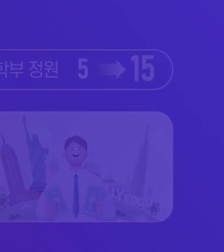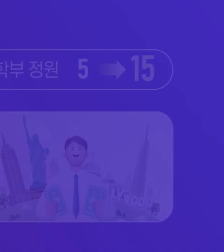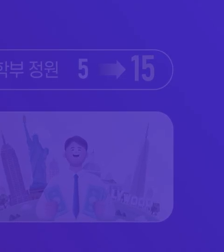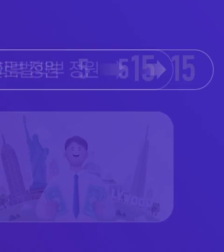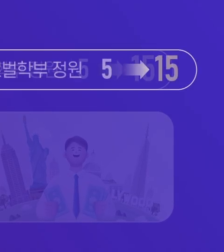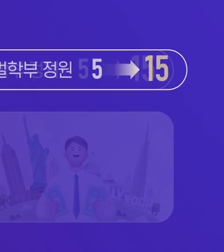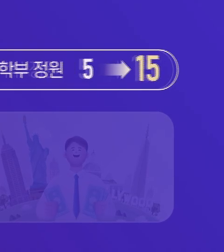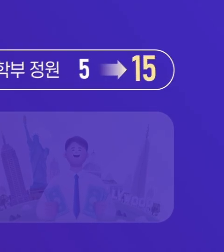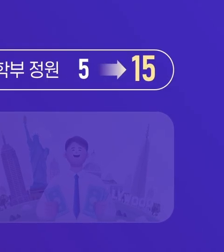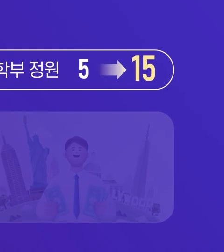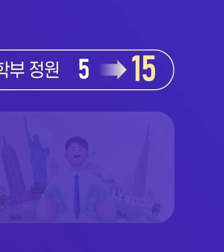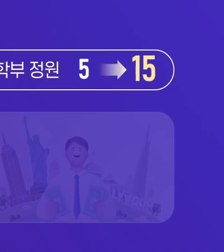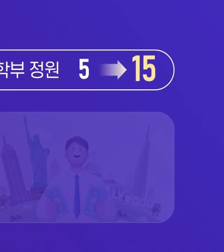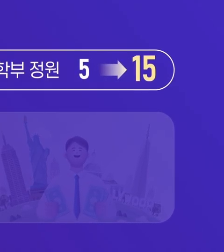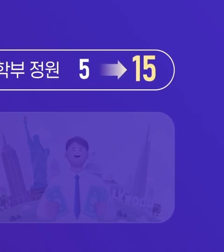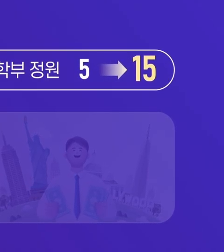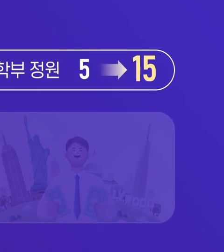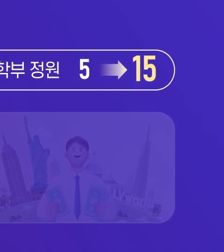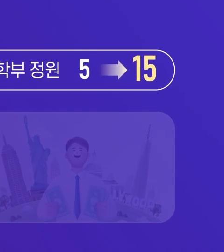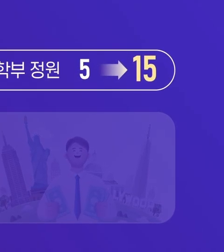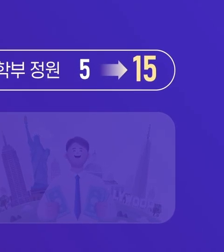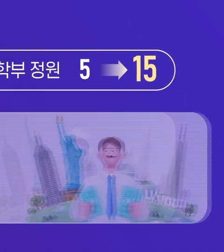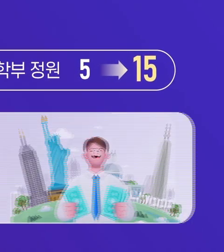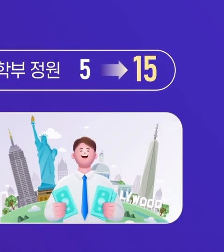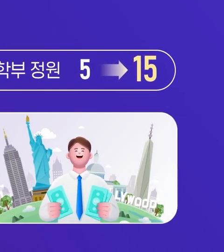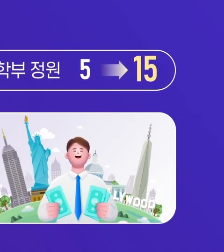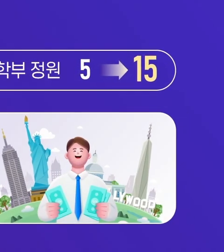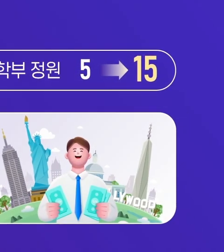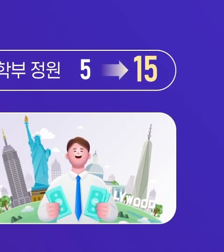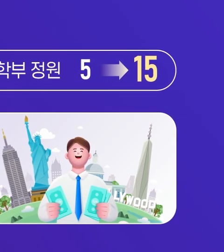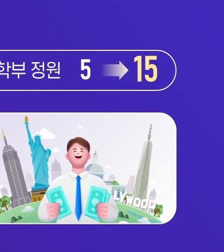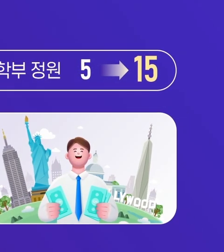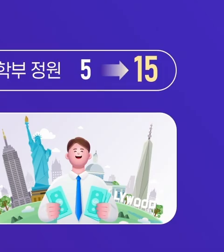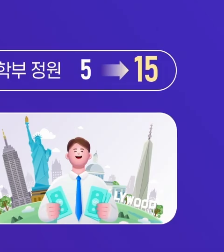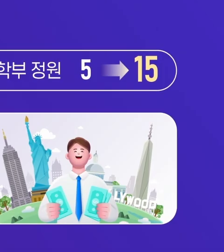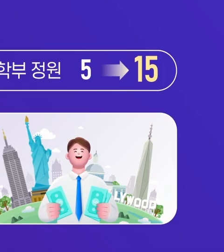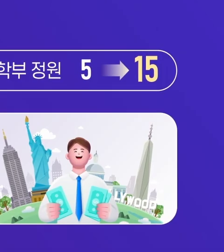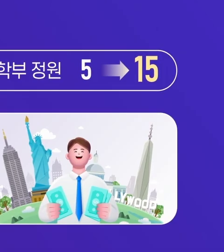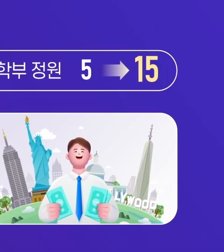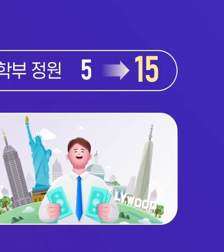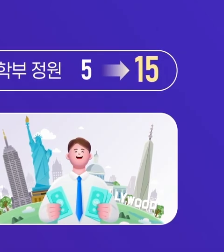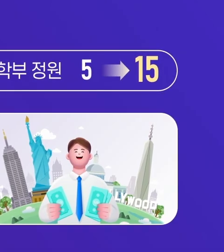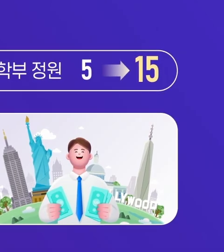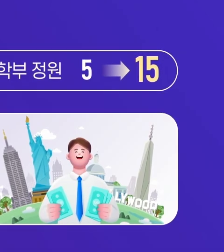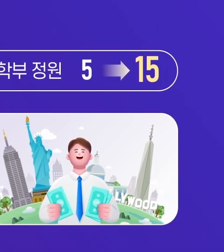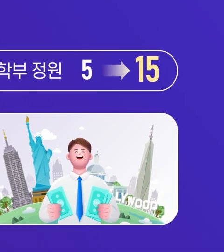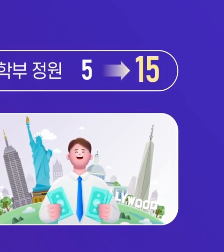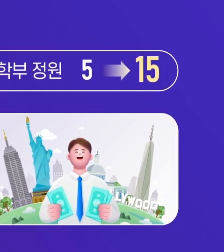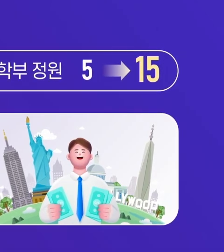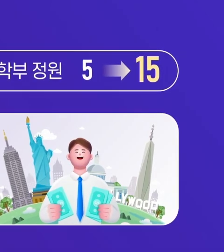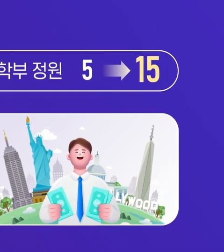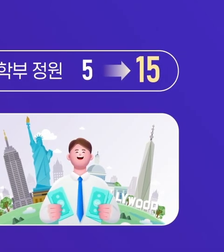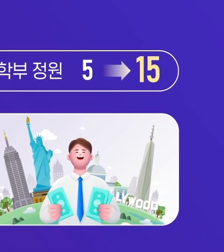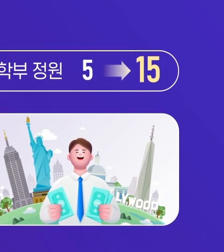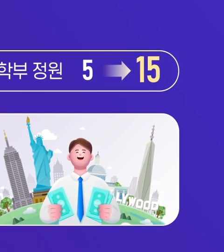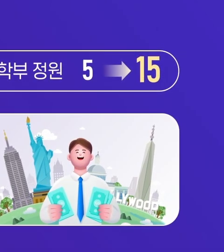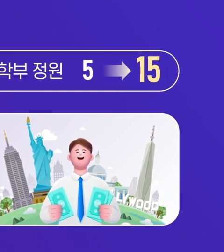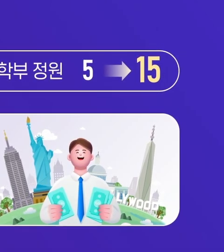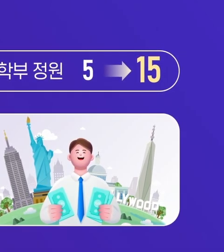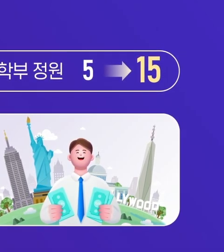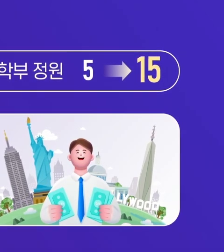106명, 15명으로 확대하였습니다. 자율전공학부는 전공 탐색 후 원하는 전공 및 학과를 자유롭게 선택할 수